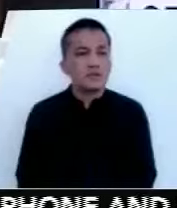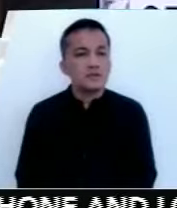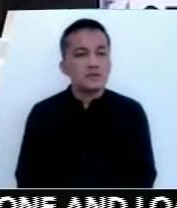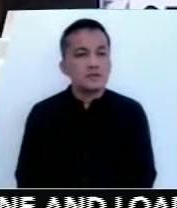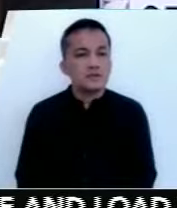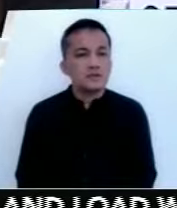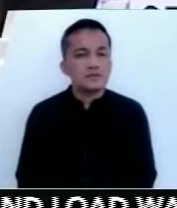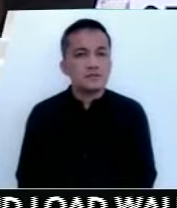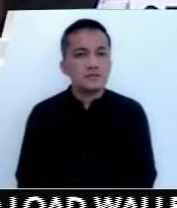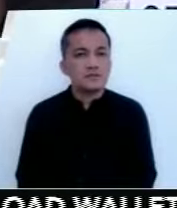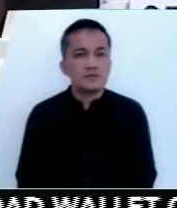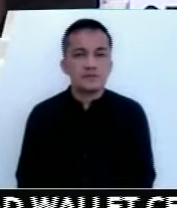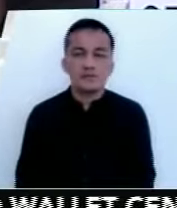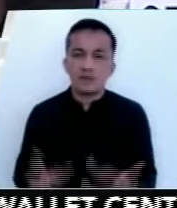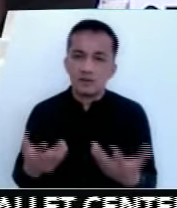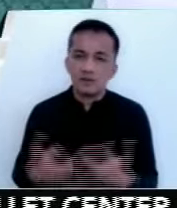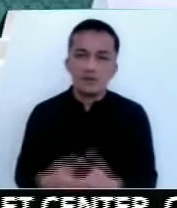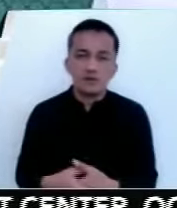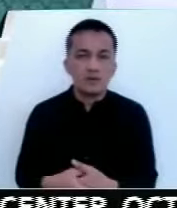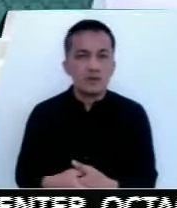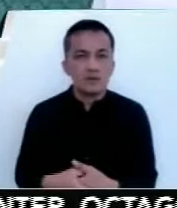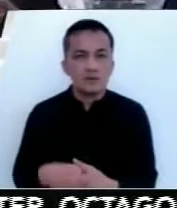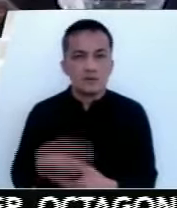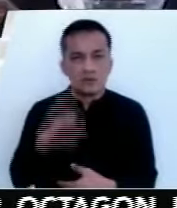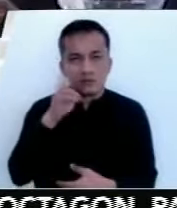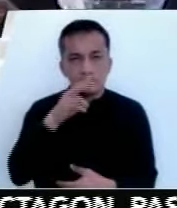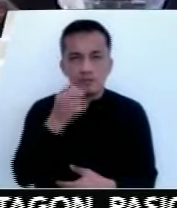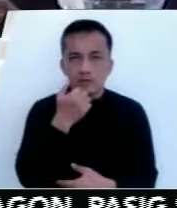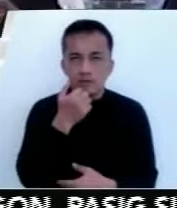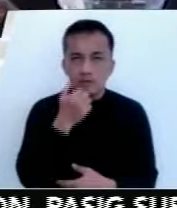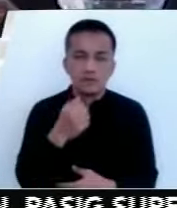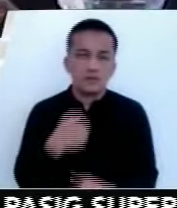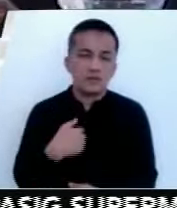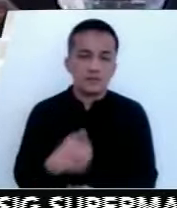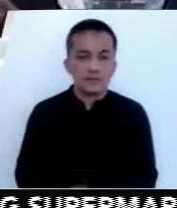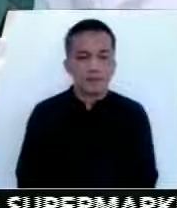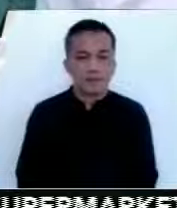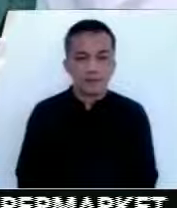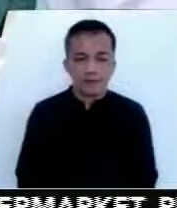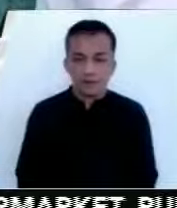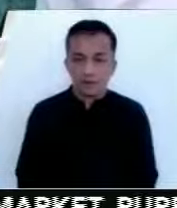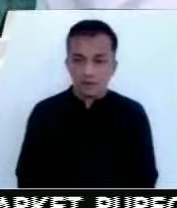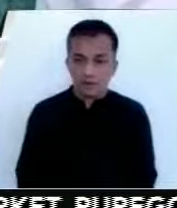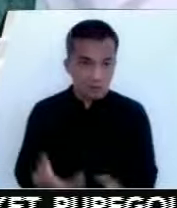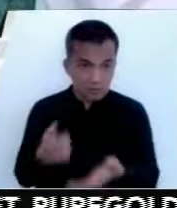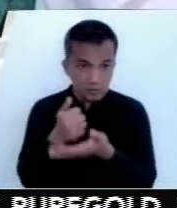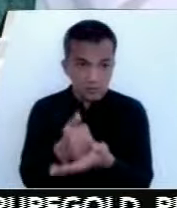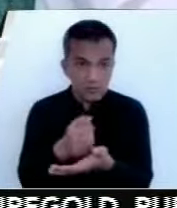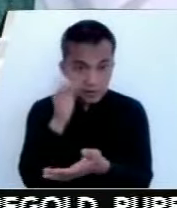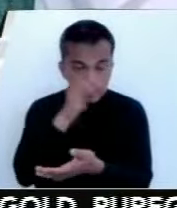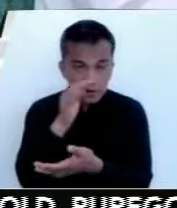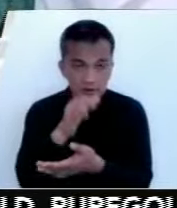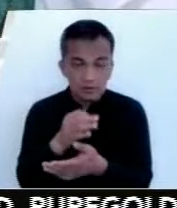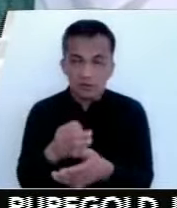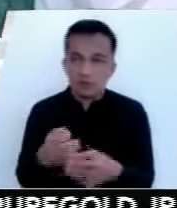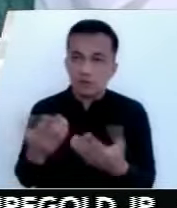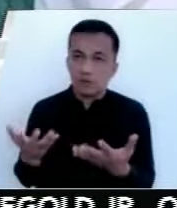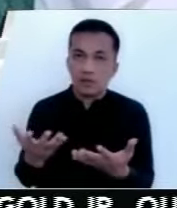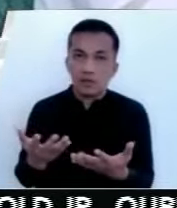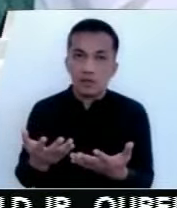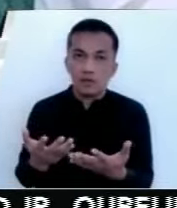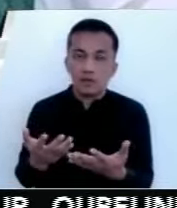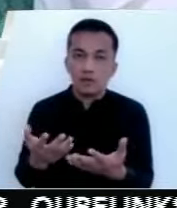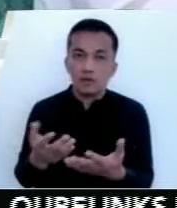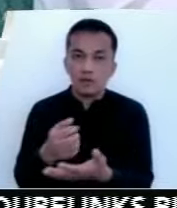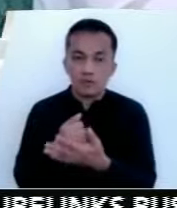yun nga po eh nagkamali din po ako talaga doon walang Tulong ang mga pilipino wala pong tumulong wala pong tumulong